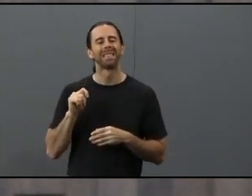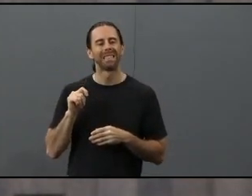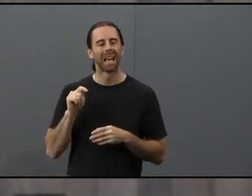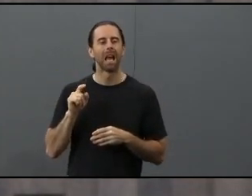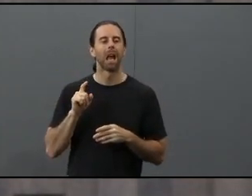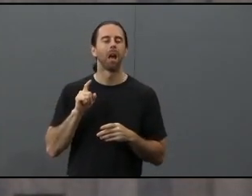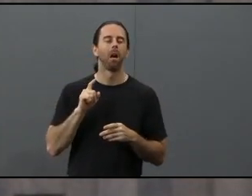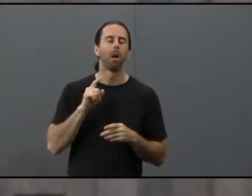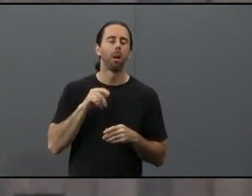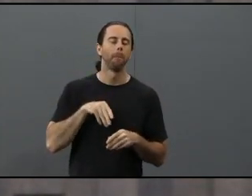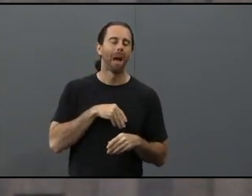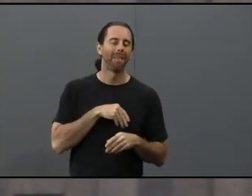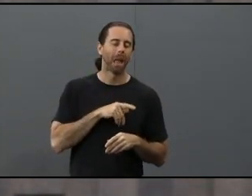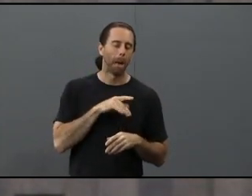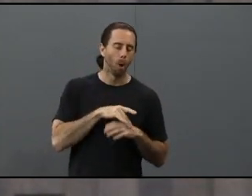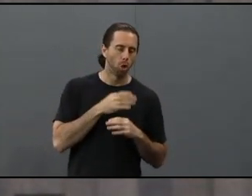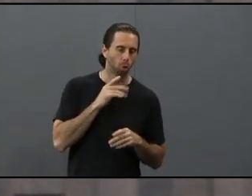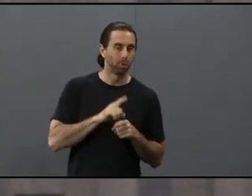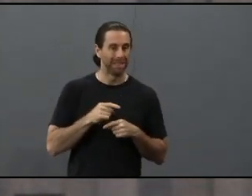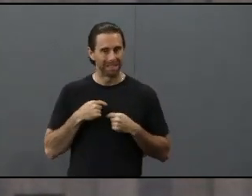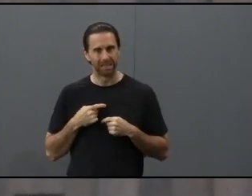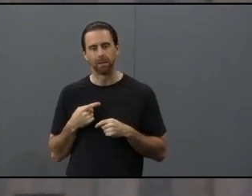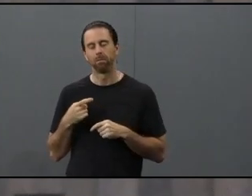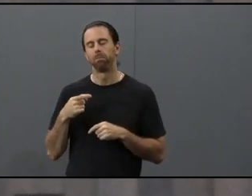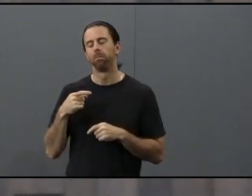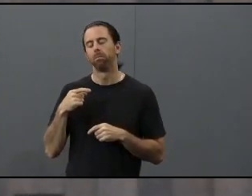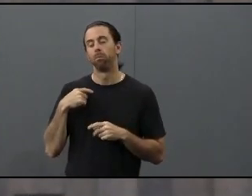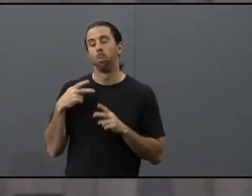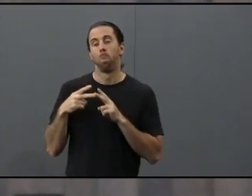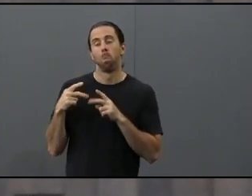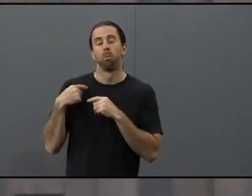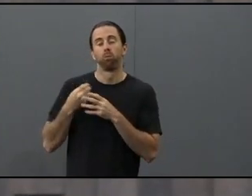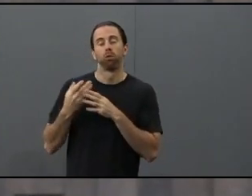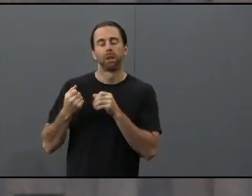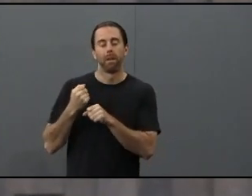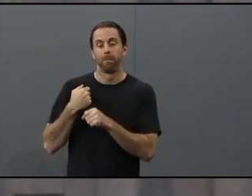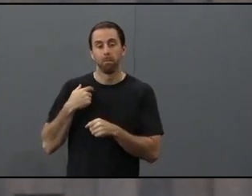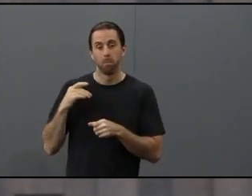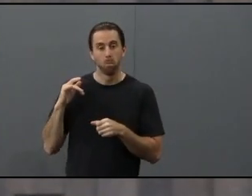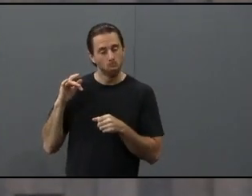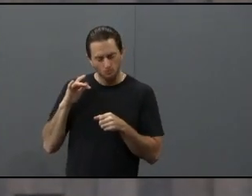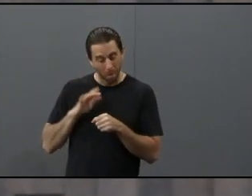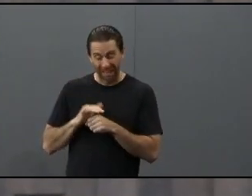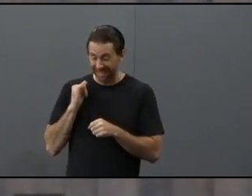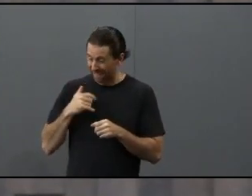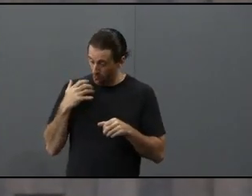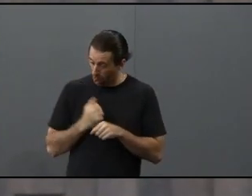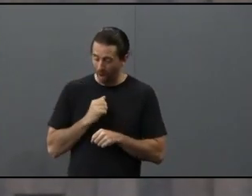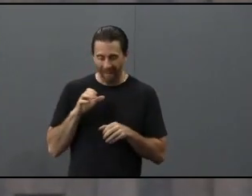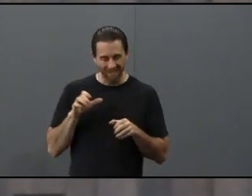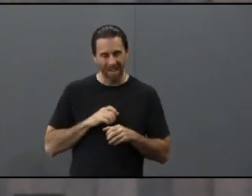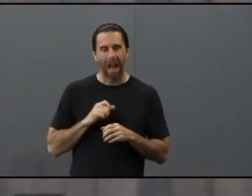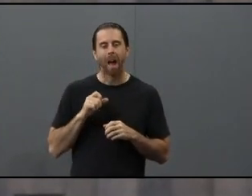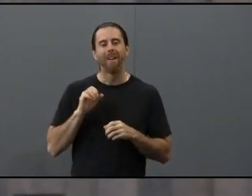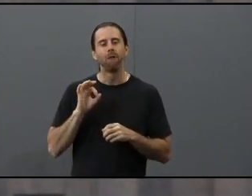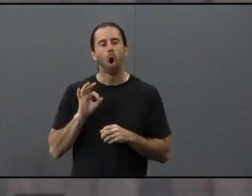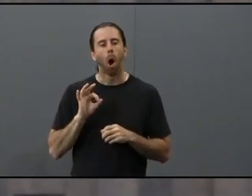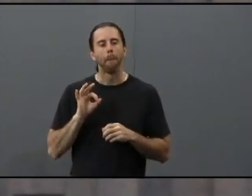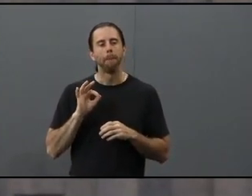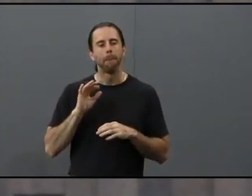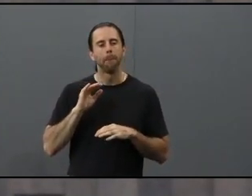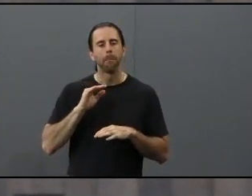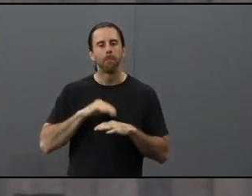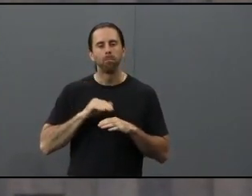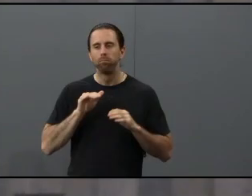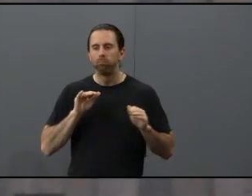moi-même même si on était candidat à la mairie tous les deux se connaissant bien depuis des années on s'était promis que si on gagnait on faisait un forum sur la mobilité terbonne